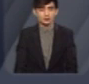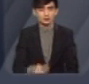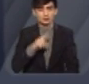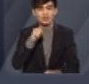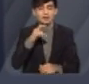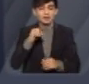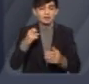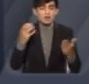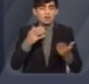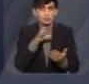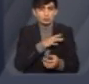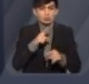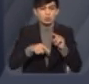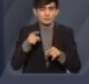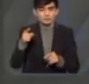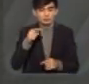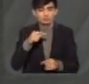Зарина, а какой была реакция родственников?